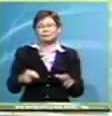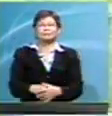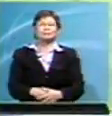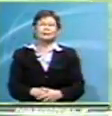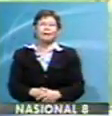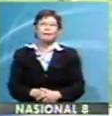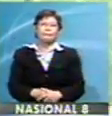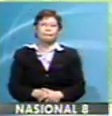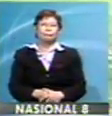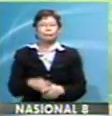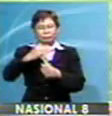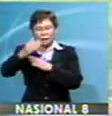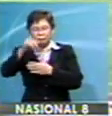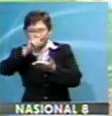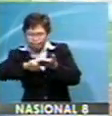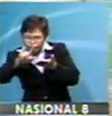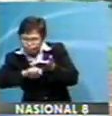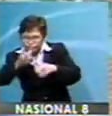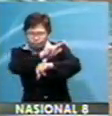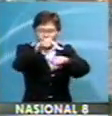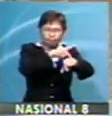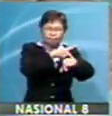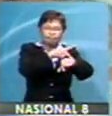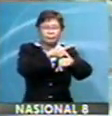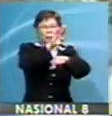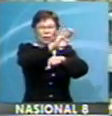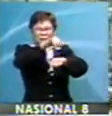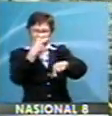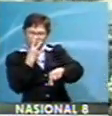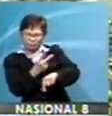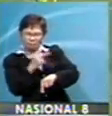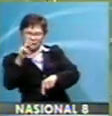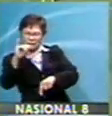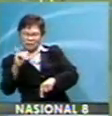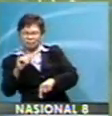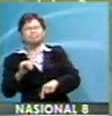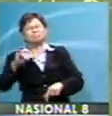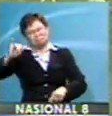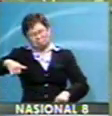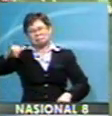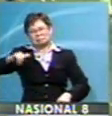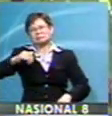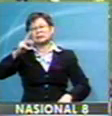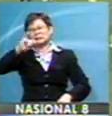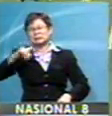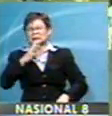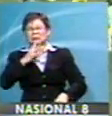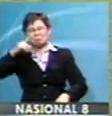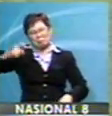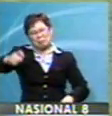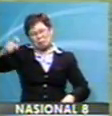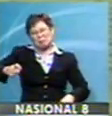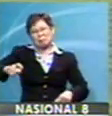antarabangsa setelah meneliti keadaan Padang di stadium nasional Bukit Jalil kiri terpaksa mengakui ia masih